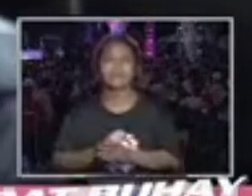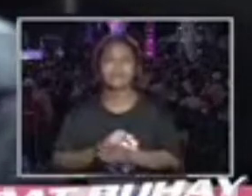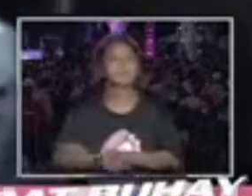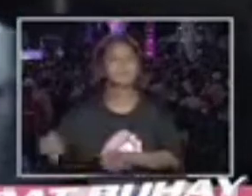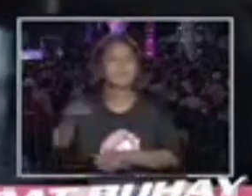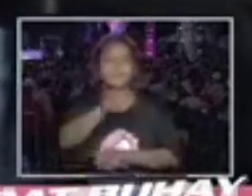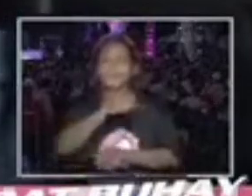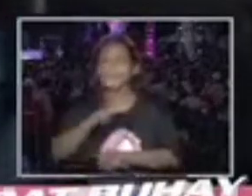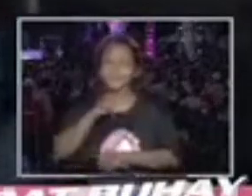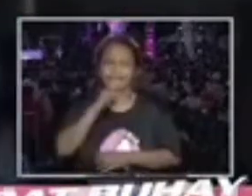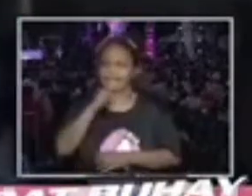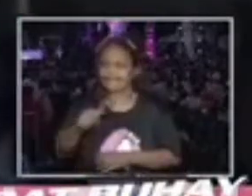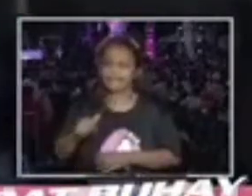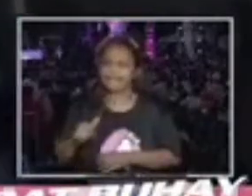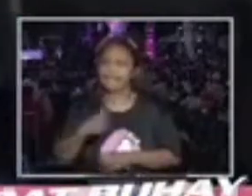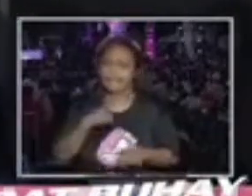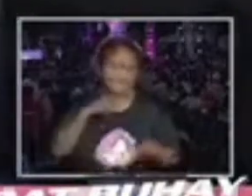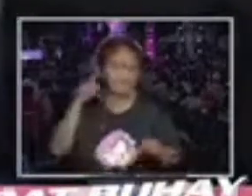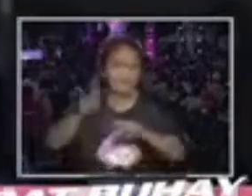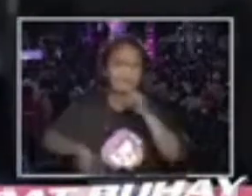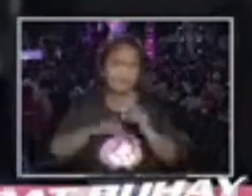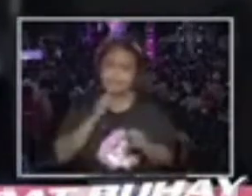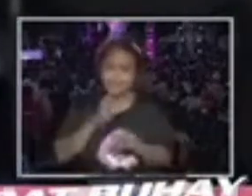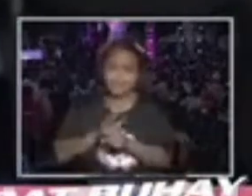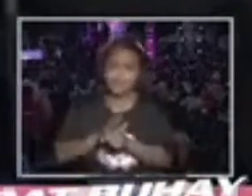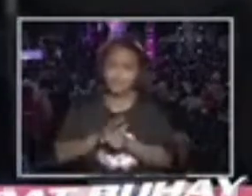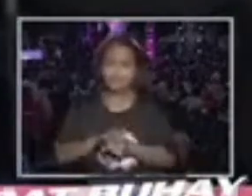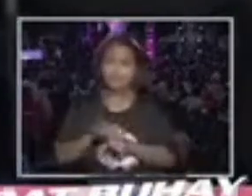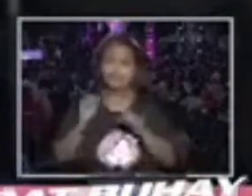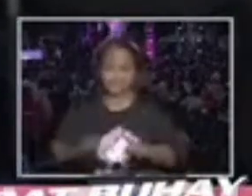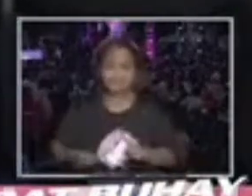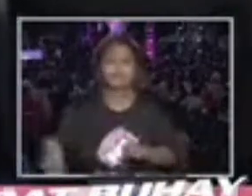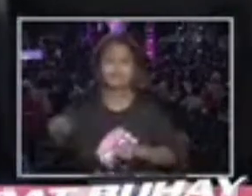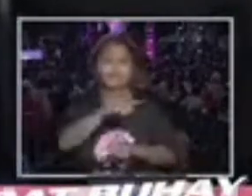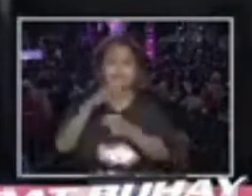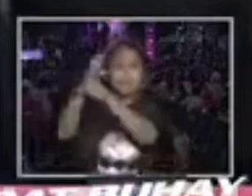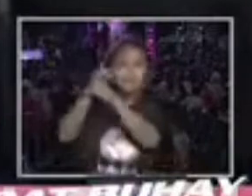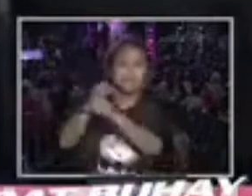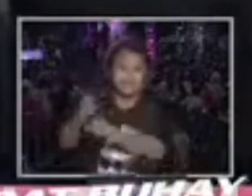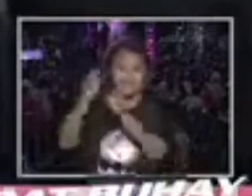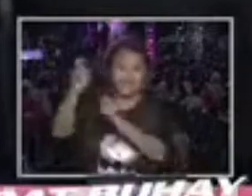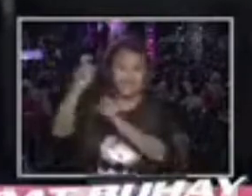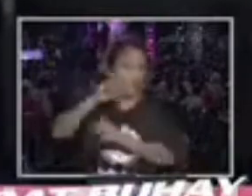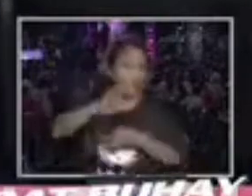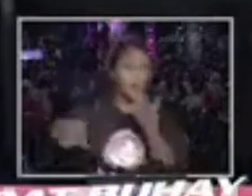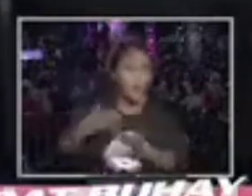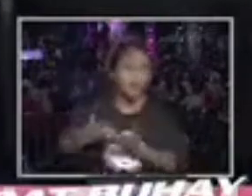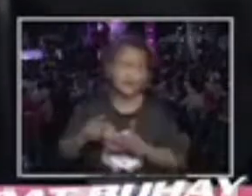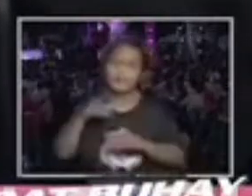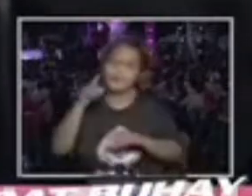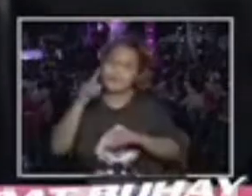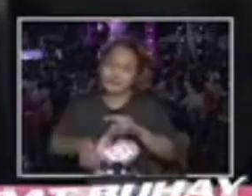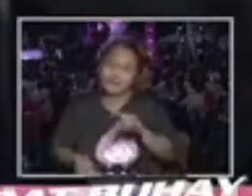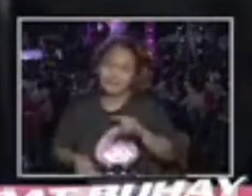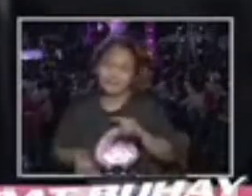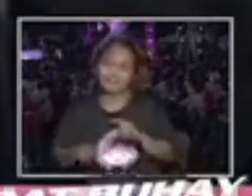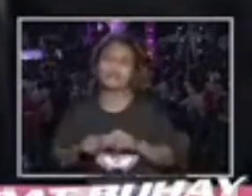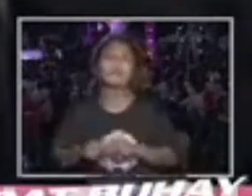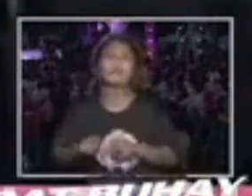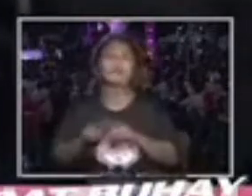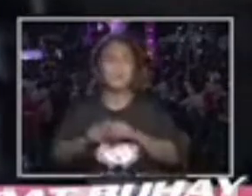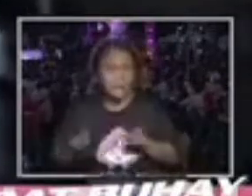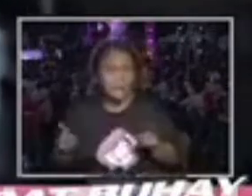Hindi ko ipapangako na makakamtan natin agad ang lahat ng ito. O